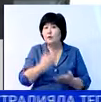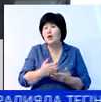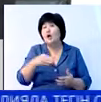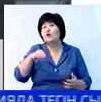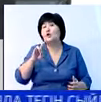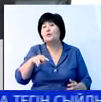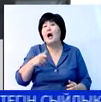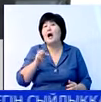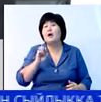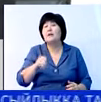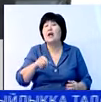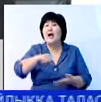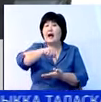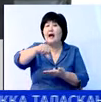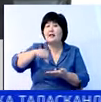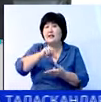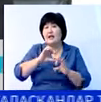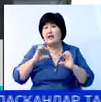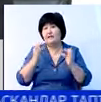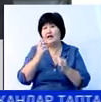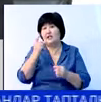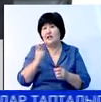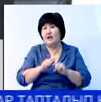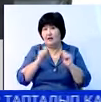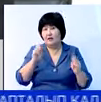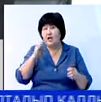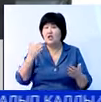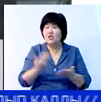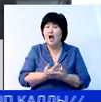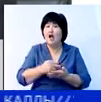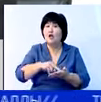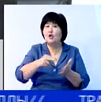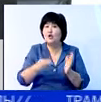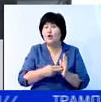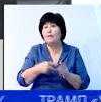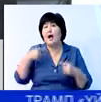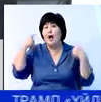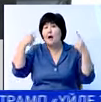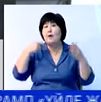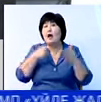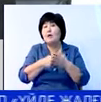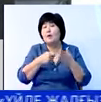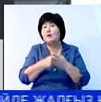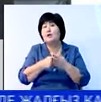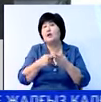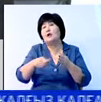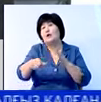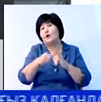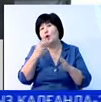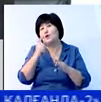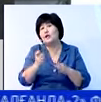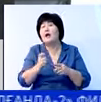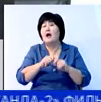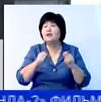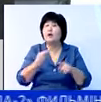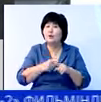Тұрмағанбет ауылынан консерві цех ашылайын деп жатыр. Жаңа жол ауылдық округінен мал бордақылау цех ашылады. Осында